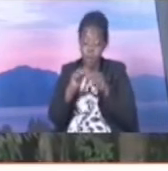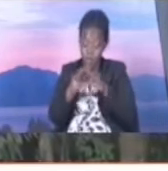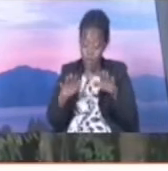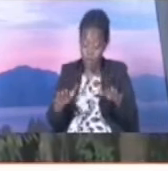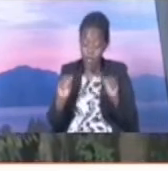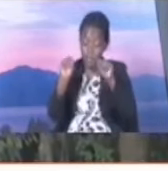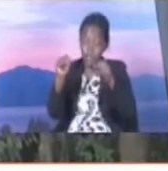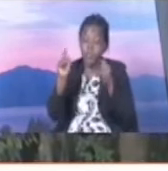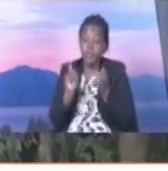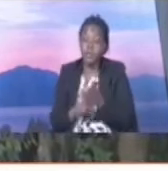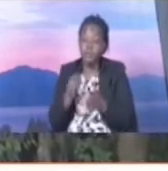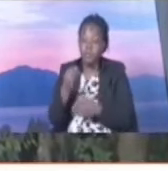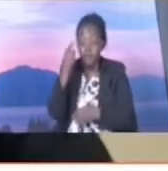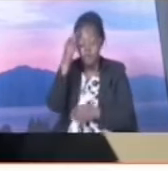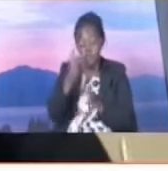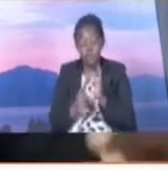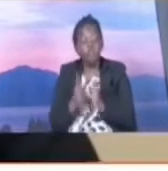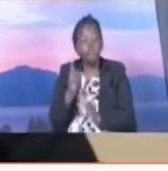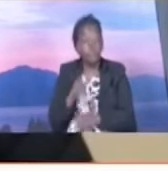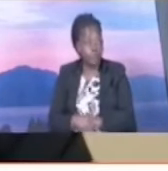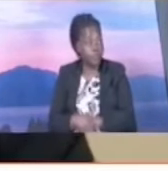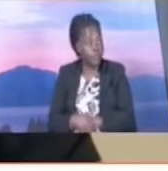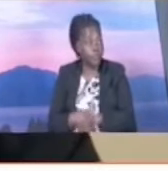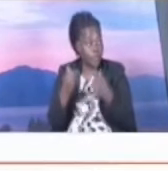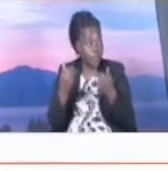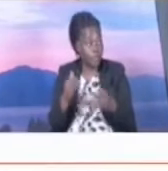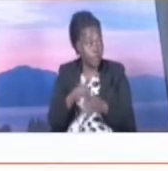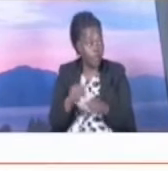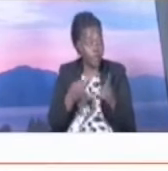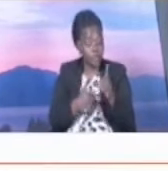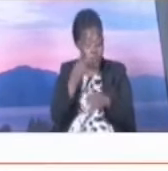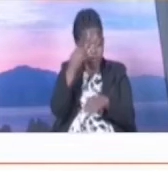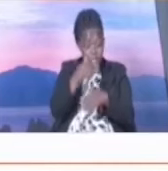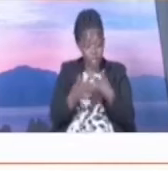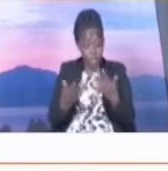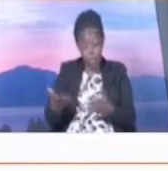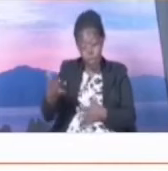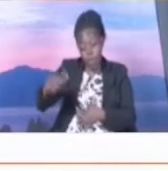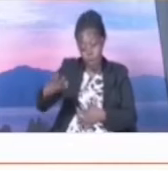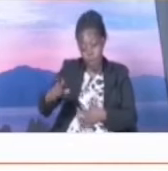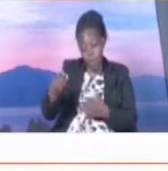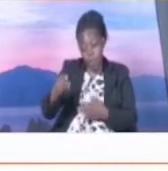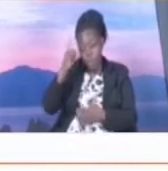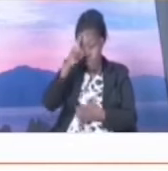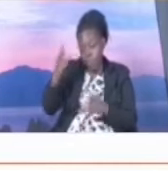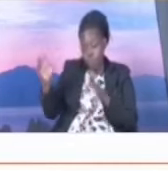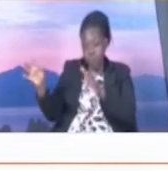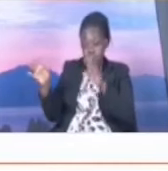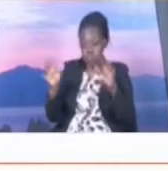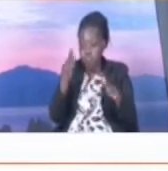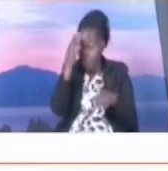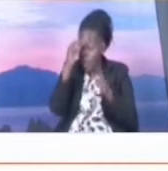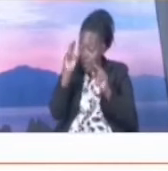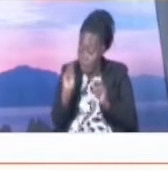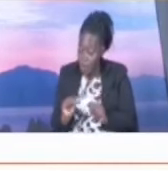ssente ez'enkulaakulana. Tuli mu Kampala tuliraanye ennyanja ya Kabaka empewo w'eri lwaki